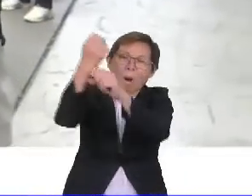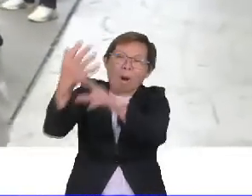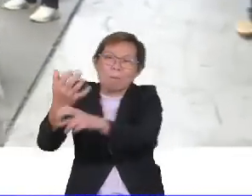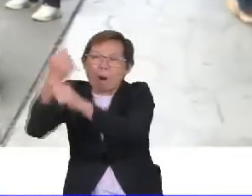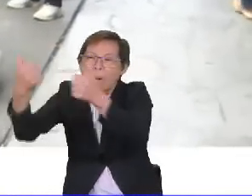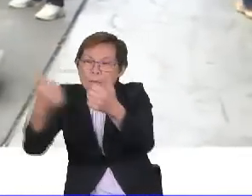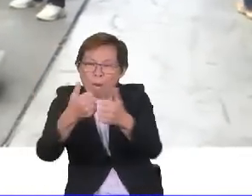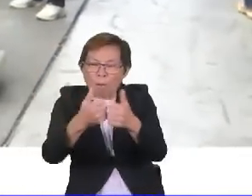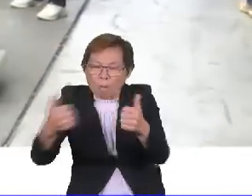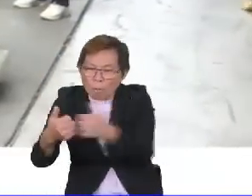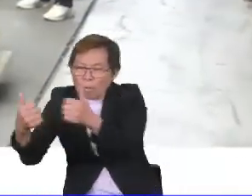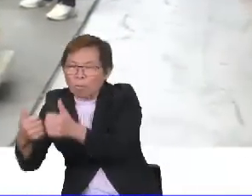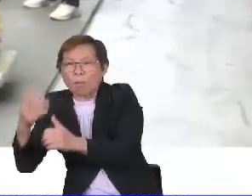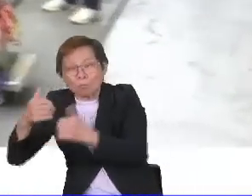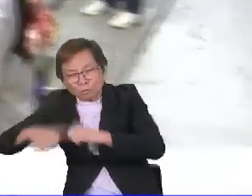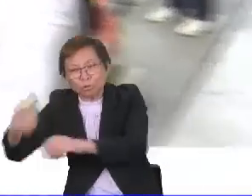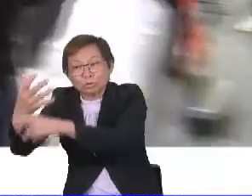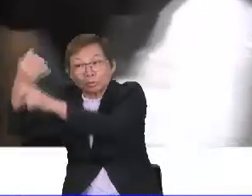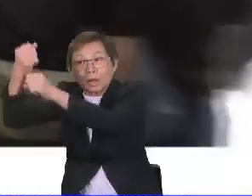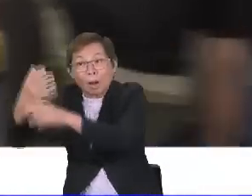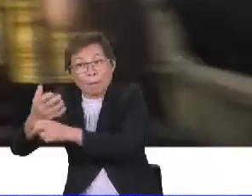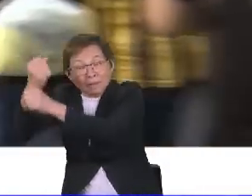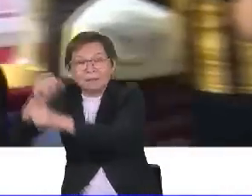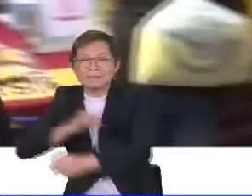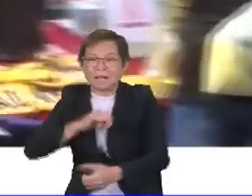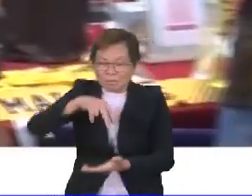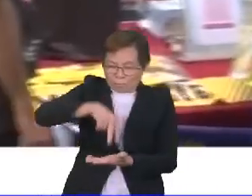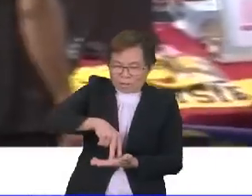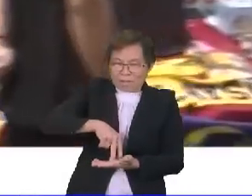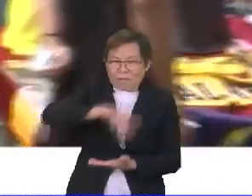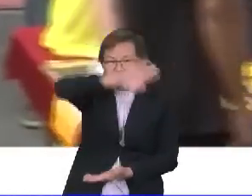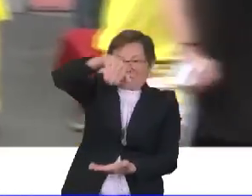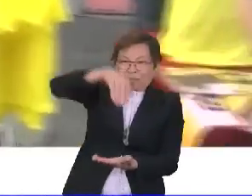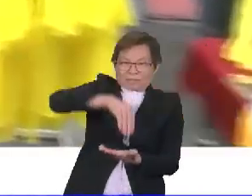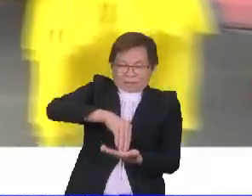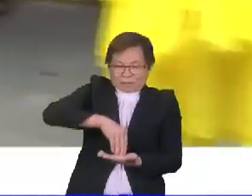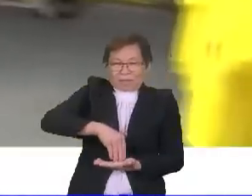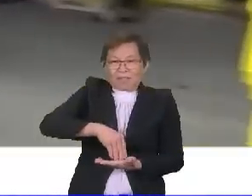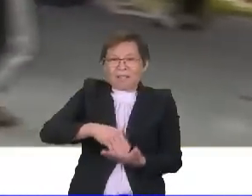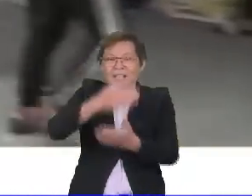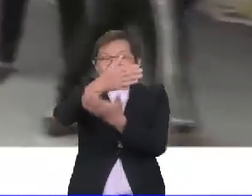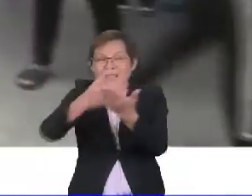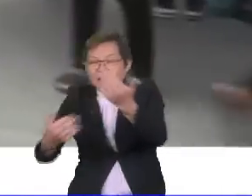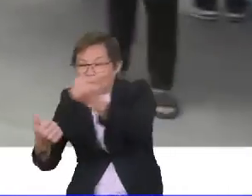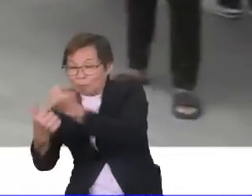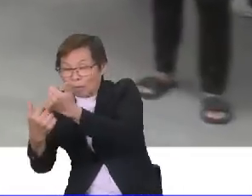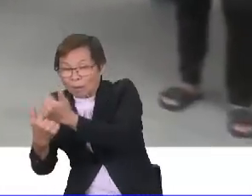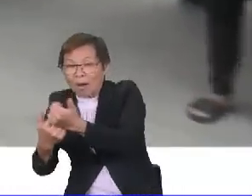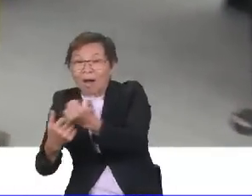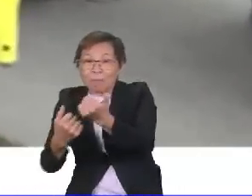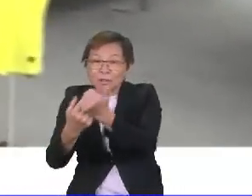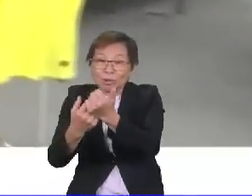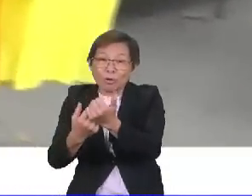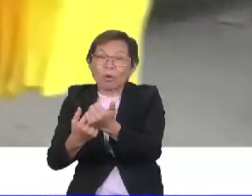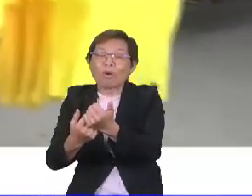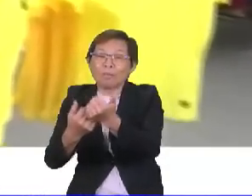kejuana-kejuanaan yang akan datang dan kini Saya berdiri di tengah-tengah segelintir penyokong-penyokong tegak Harimau melaya yang telah pun